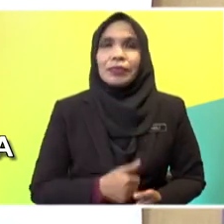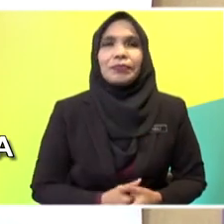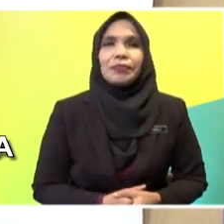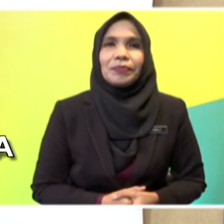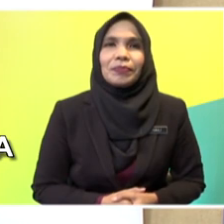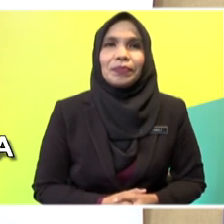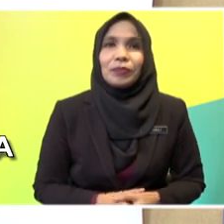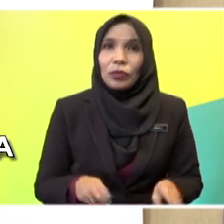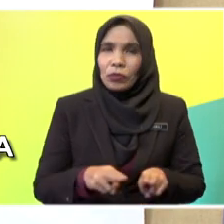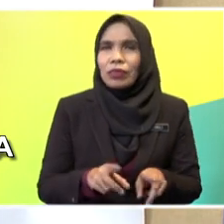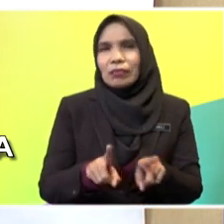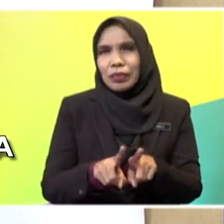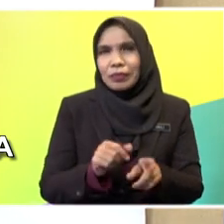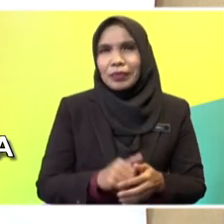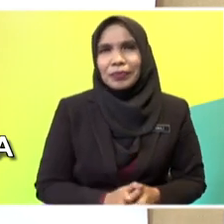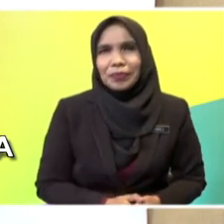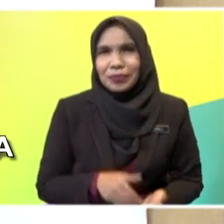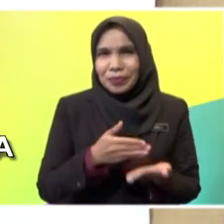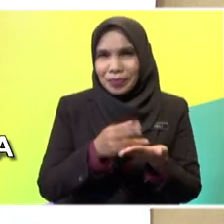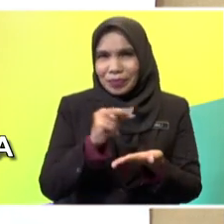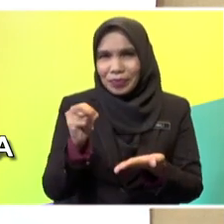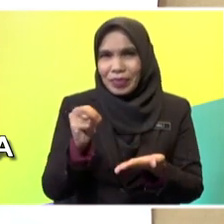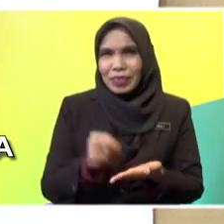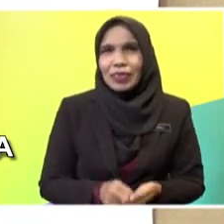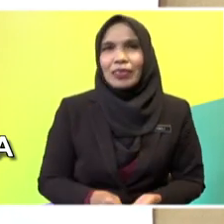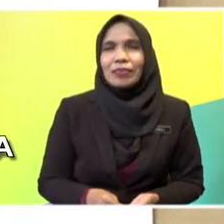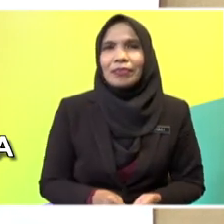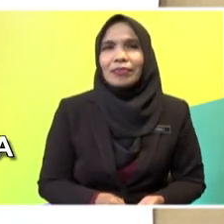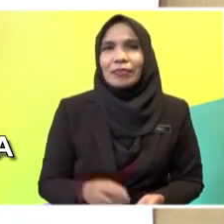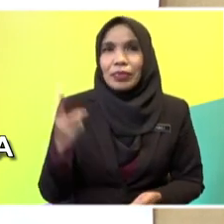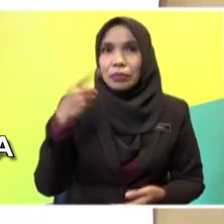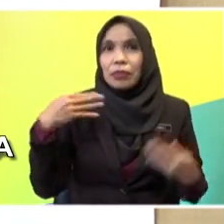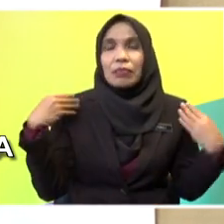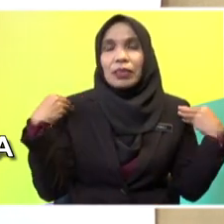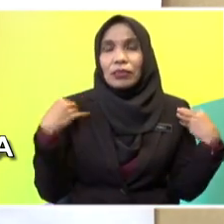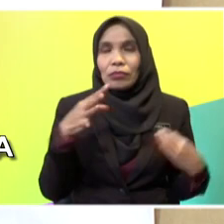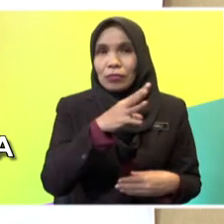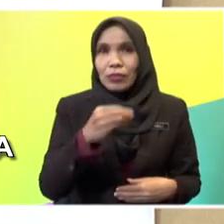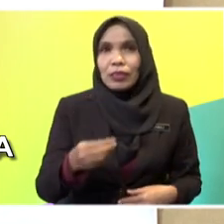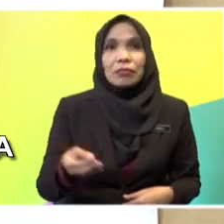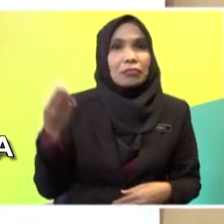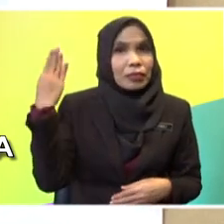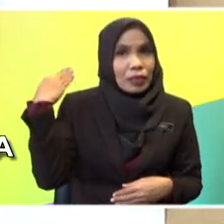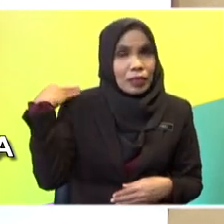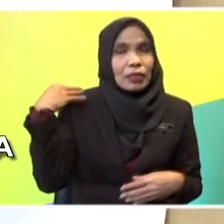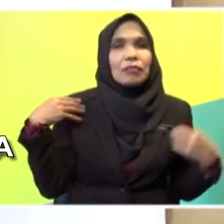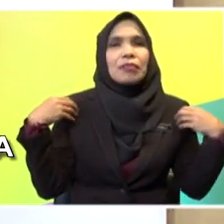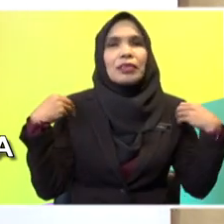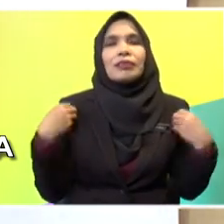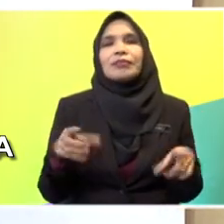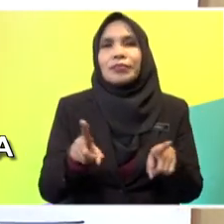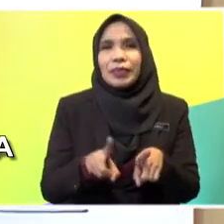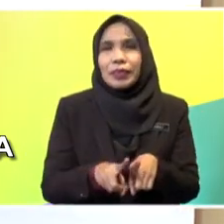je. Okey. Kita dah boleh dapat dah. Depan baju dan juga belakang baju sama. Tapi Cikgu